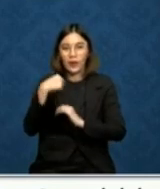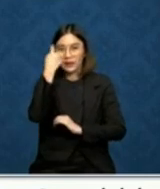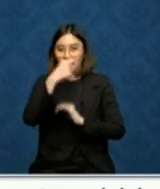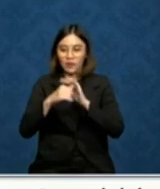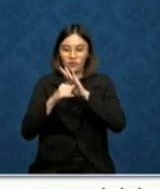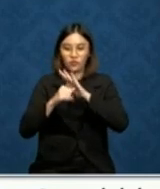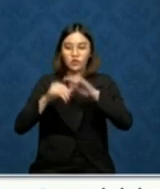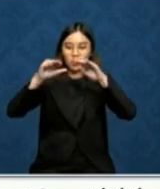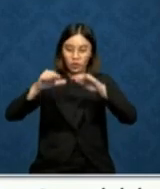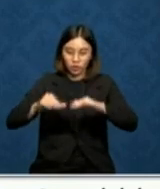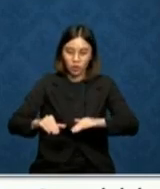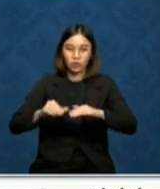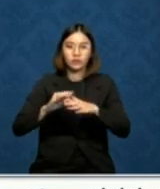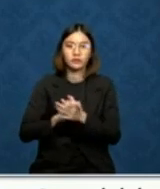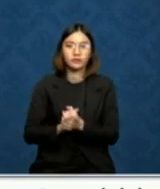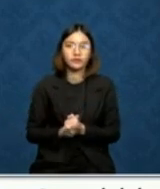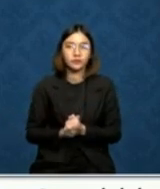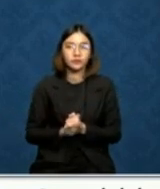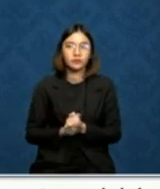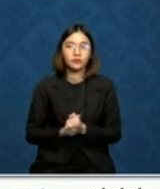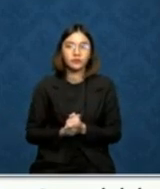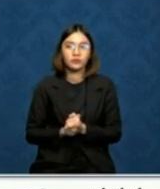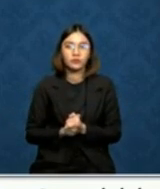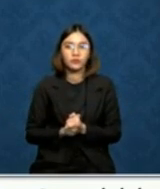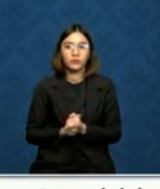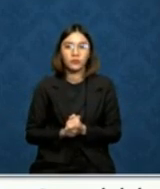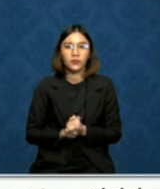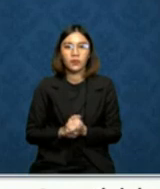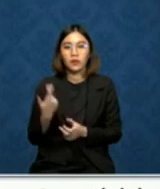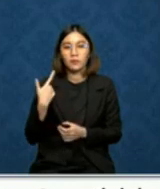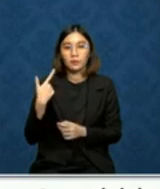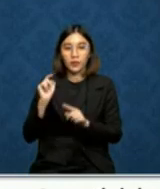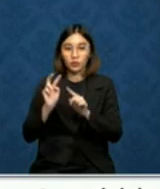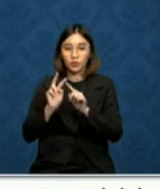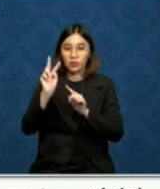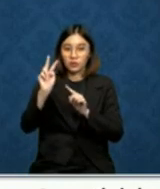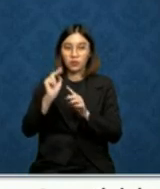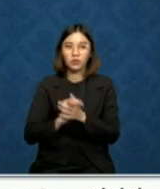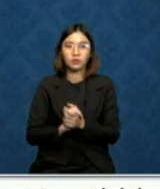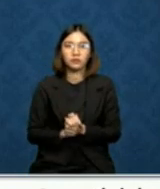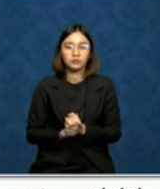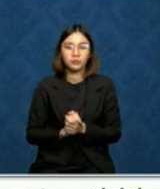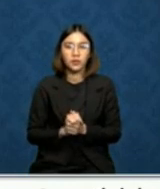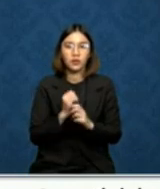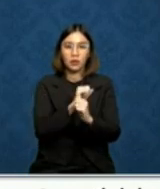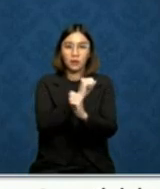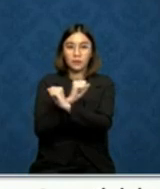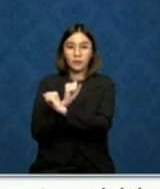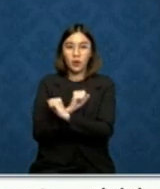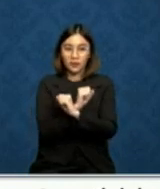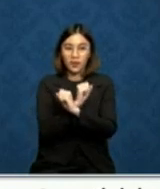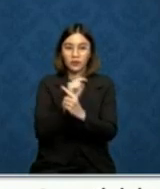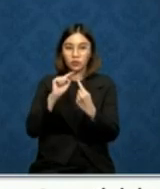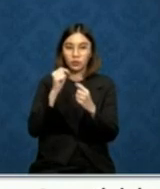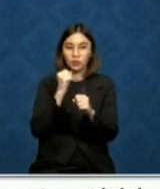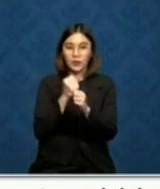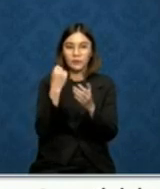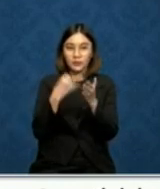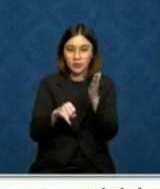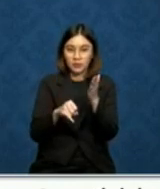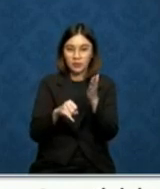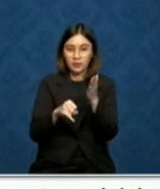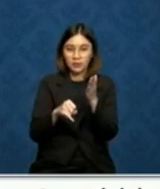ตกเป็นเหยื่อของการคุกคามทางเพศได้ประโยชน์ข้อที่2เป็นการป้องปรามการกระทำความผิ